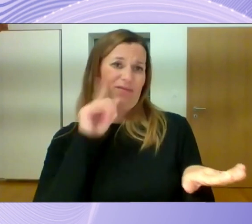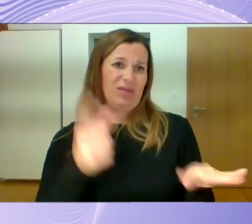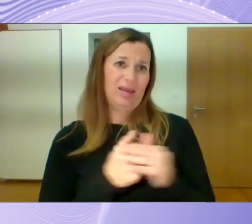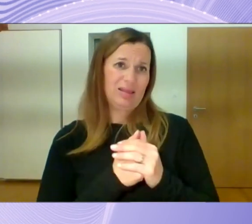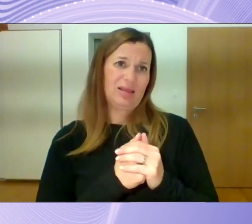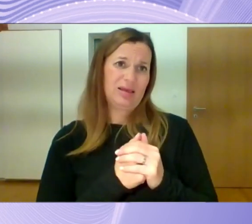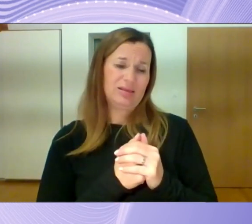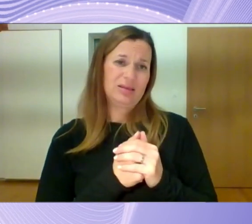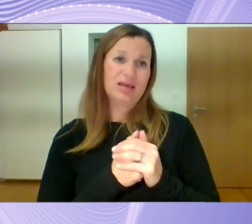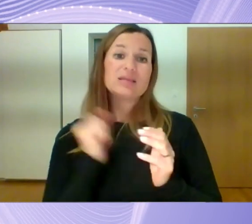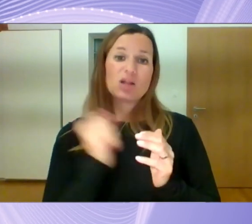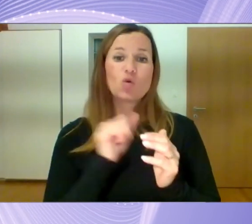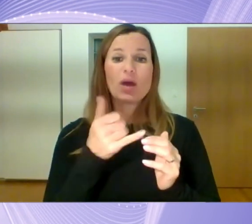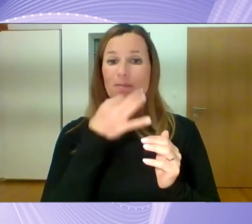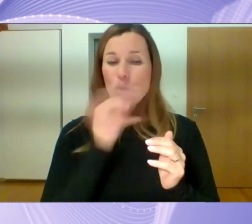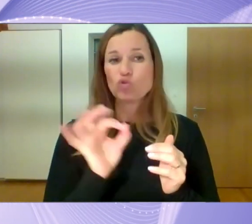je zato boljše za vse.